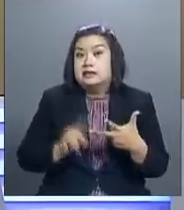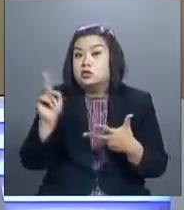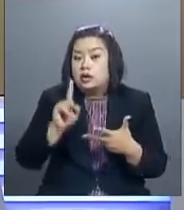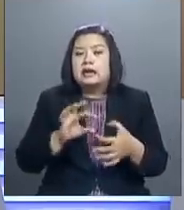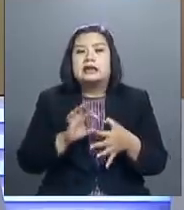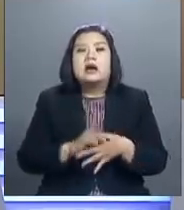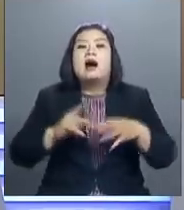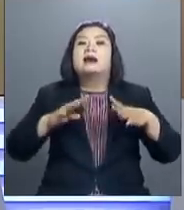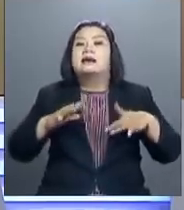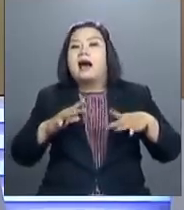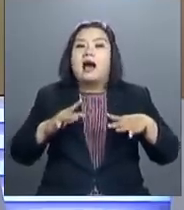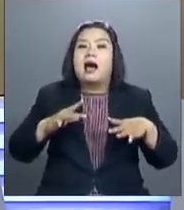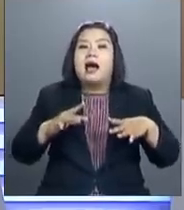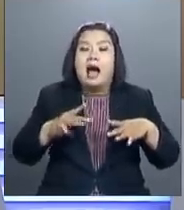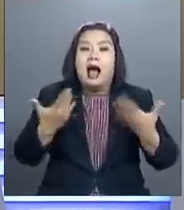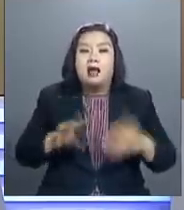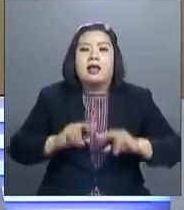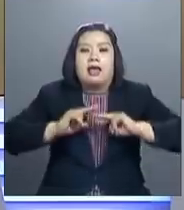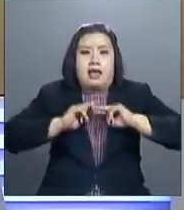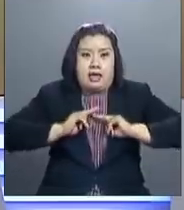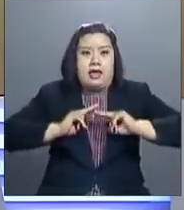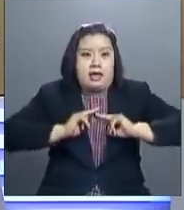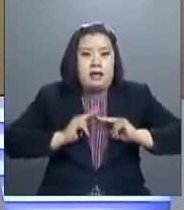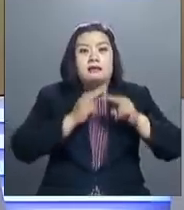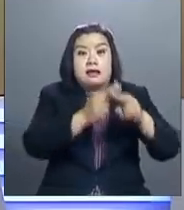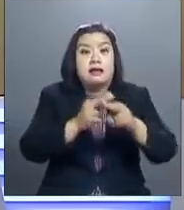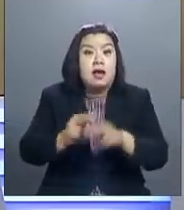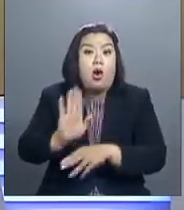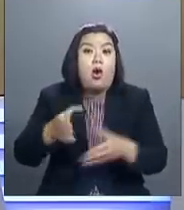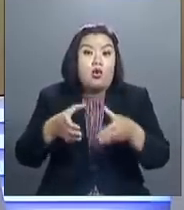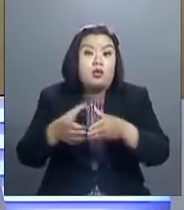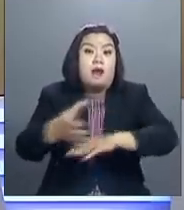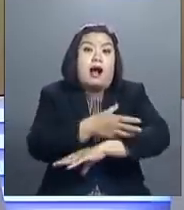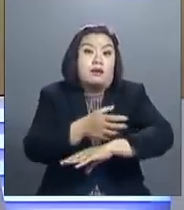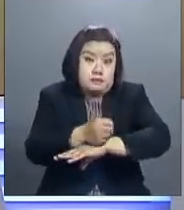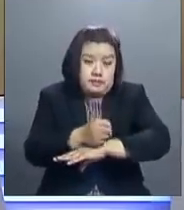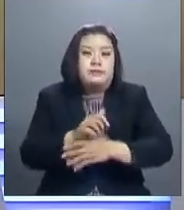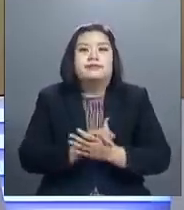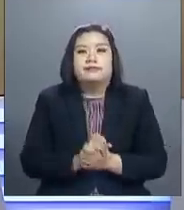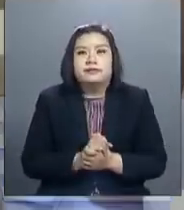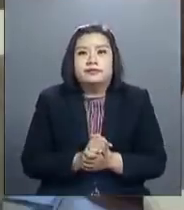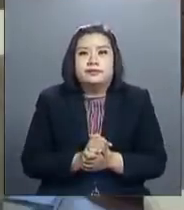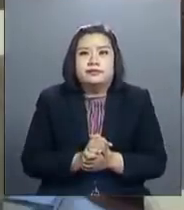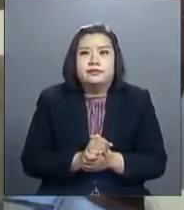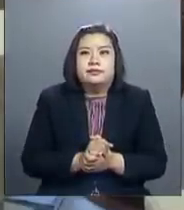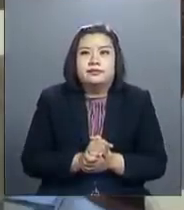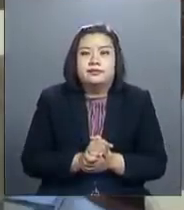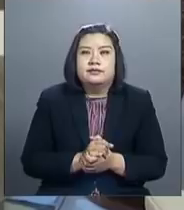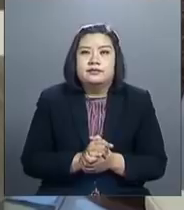ให้กับกลุ่มก้อนภายในพรรคการเมืองซึ่งวันนี้ก็เรียกว่าแก้ปัญหาไปด้วยในตัวค่ะ